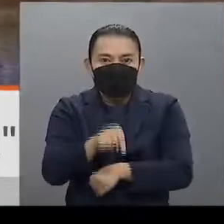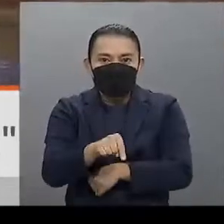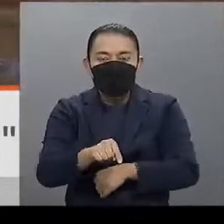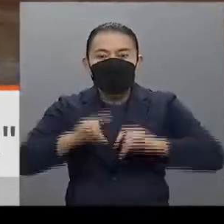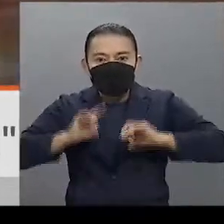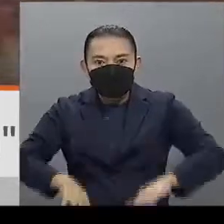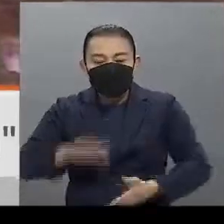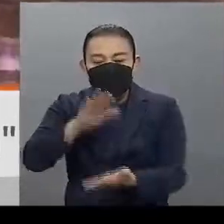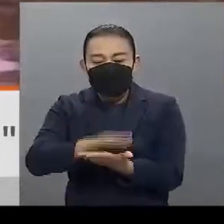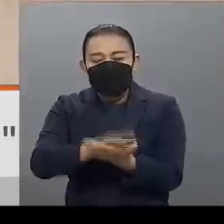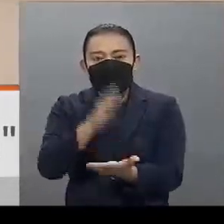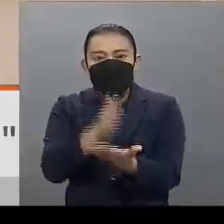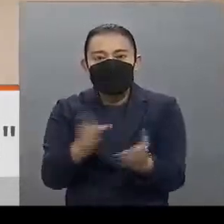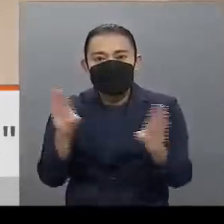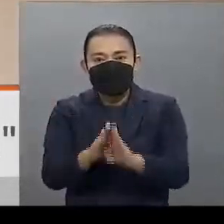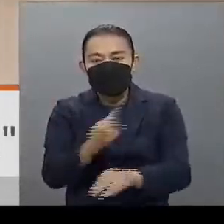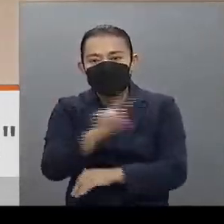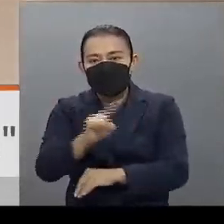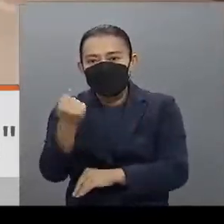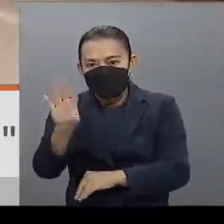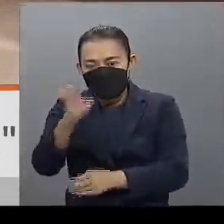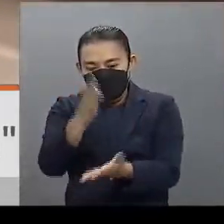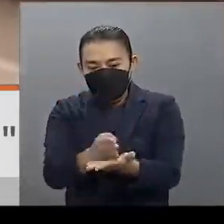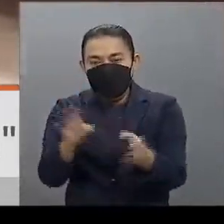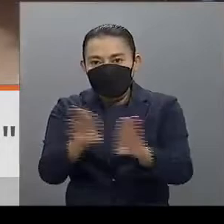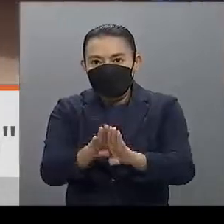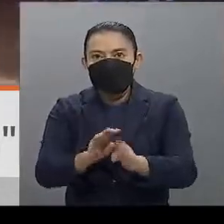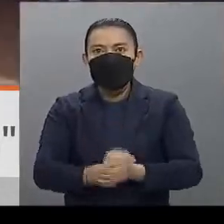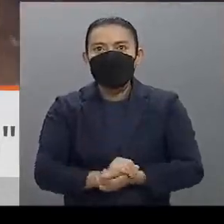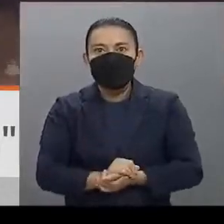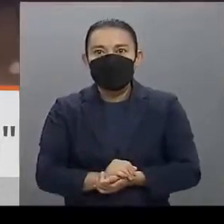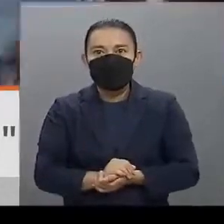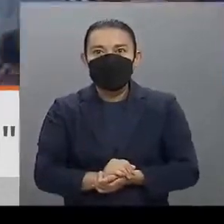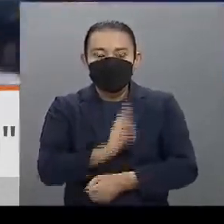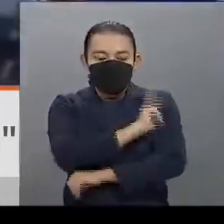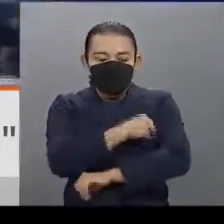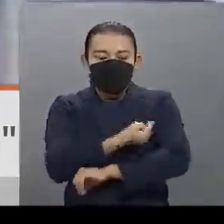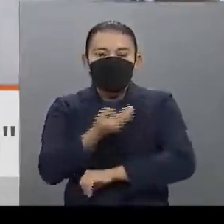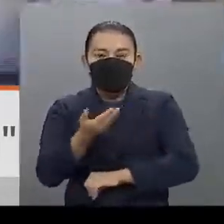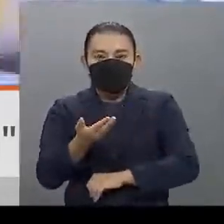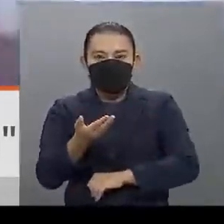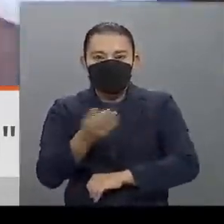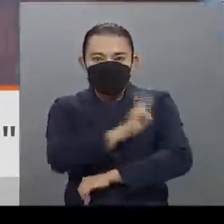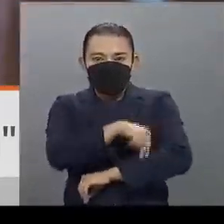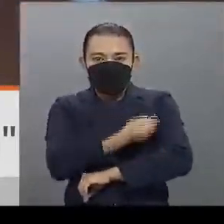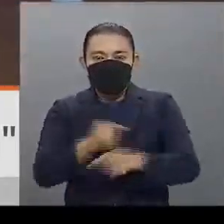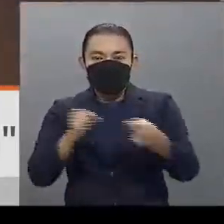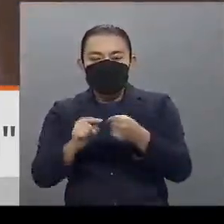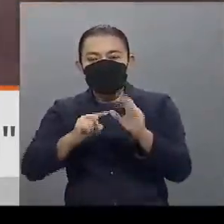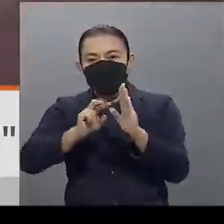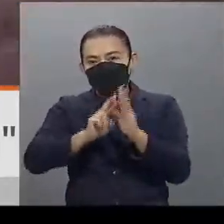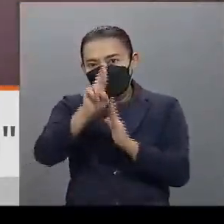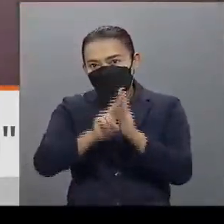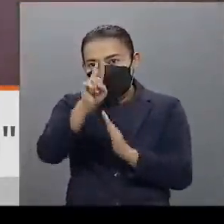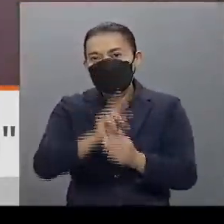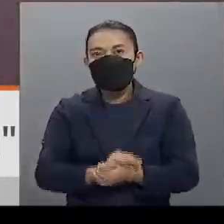เป็นเวลา 14วันด้วยขณะที่นายแพทย์วัชระพงศ์คำราดและแพทย์สาธารณสุขจังหวัดเชียงรายระบบนะคำว่า